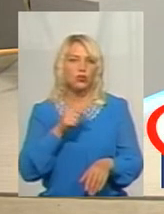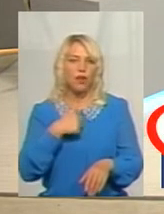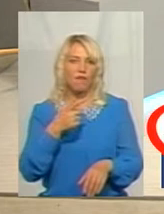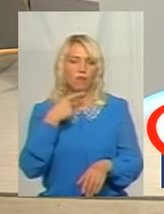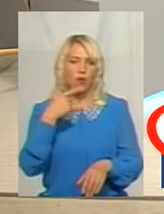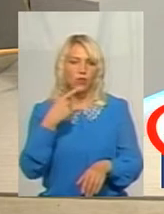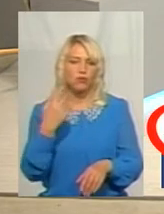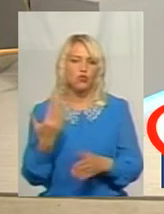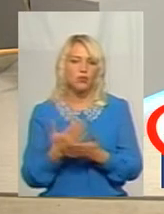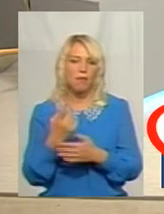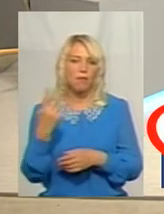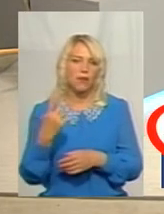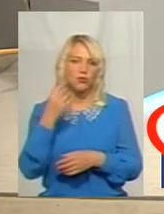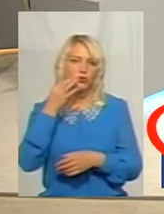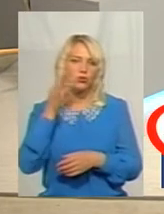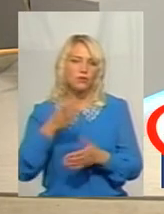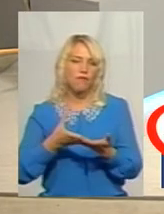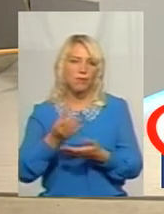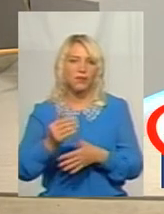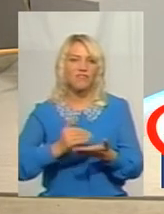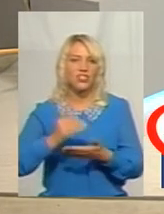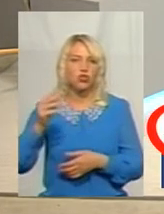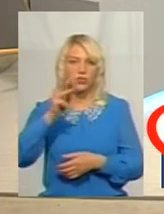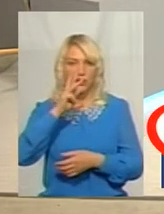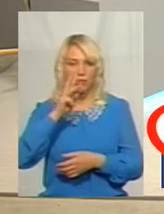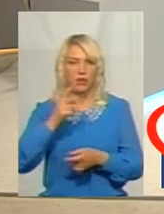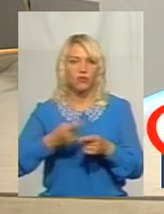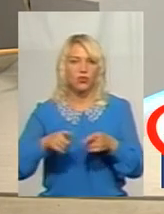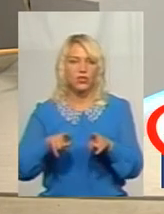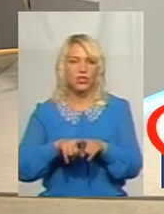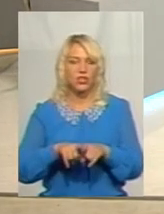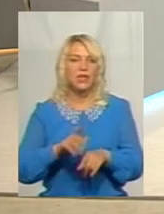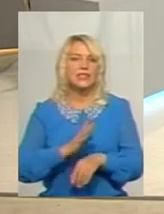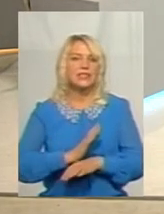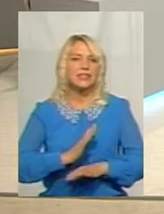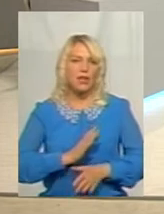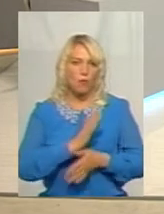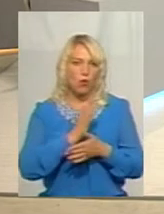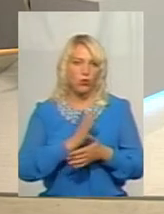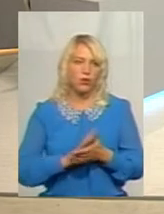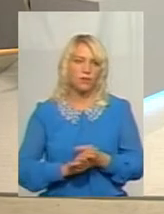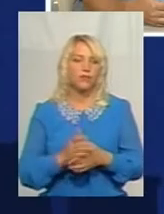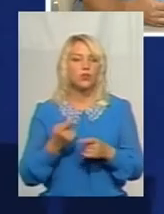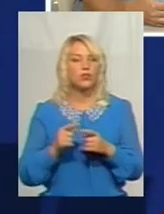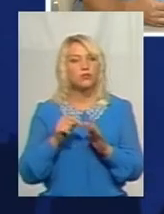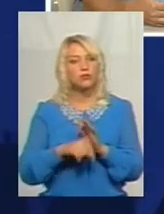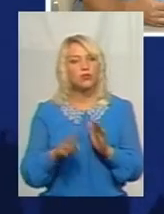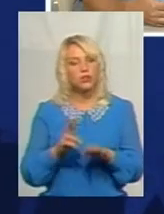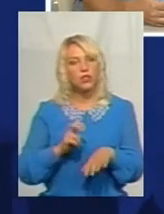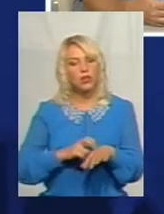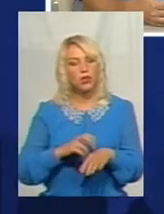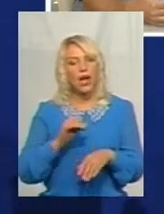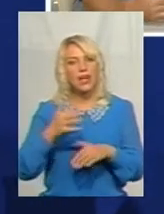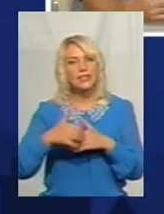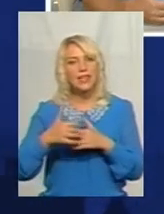є такий перший досвід виплати високих зарплат, воно теж стимулює, тому що... Але це ж стосується тільки лікарів, а